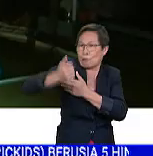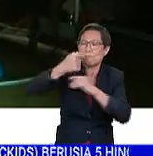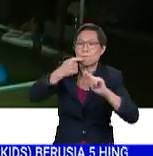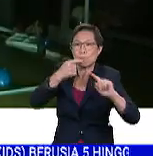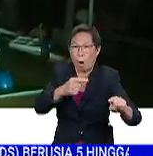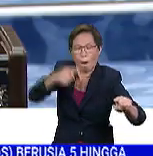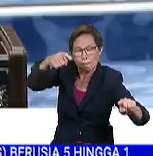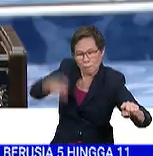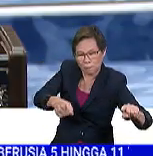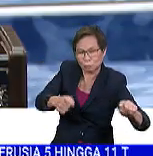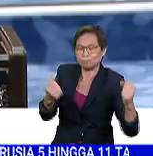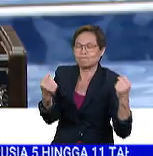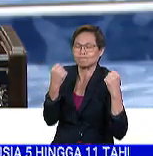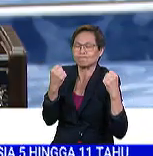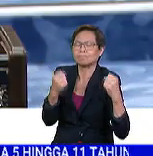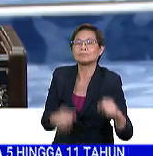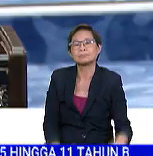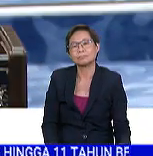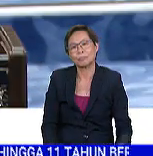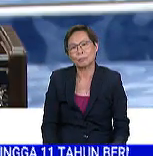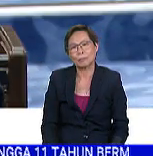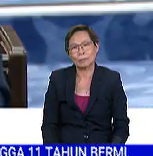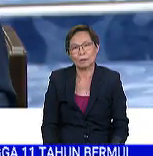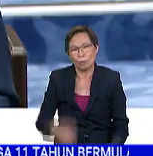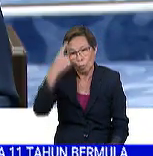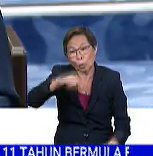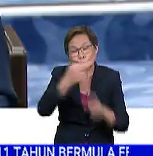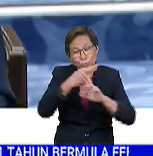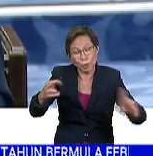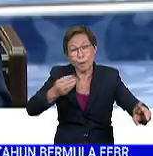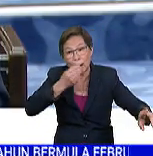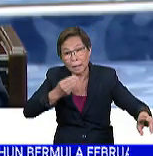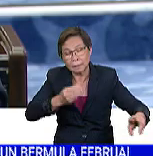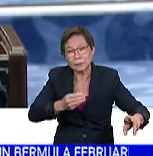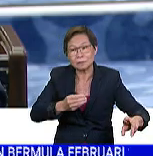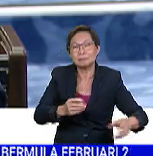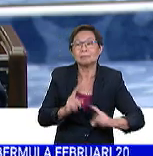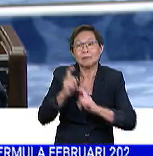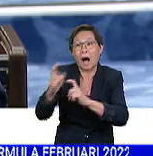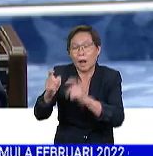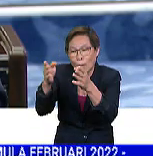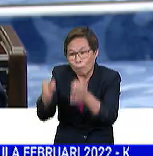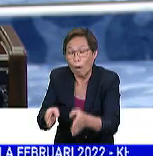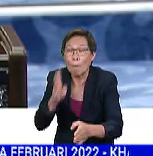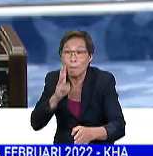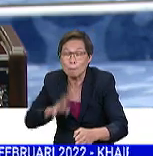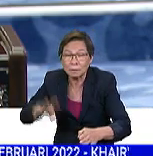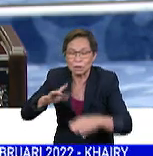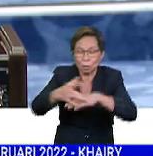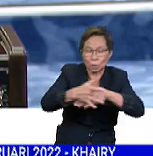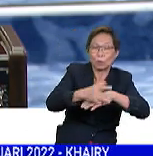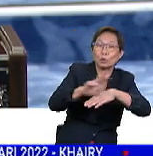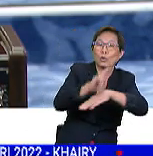responder perlu diperkasa. Bagi penyediaan makanan kepada mangsa banjir pula, penggunaan